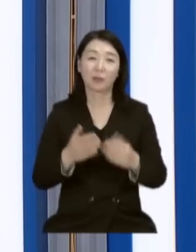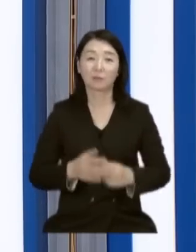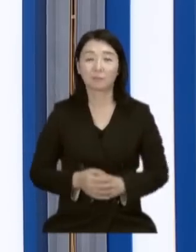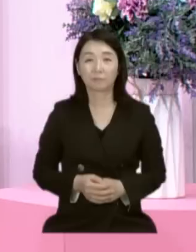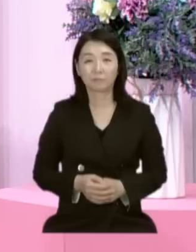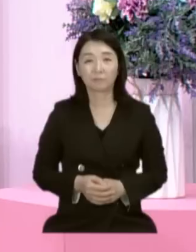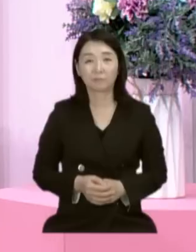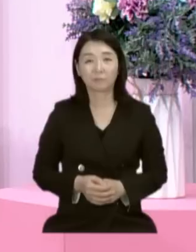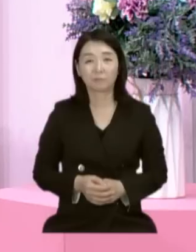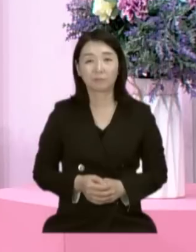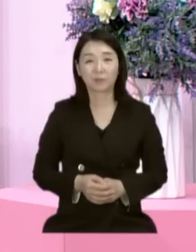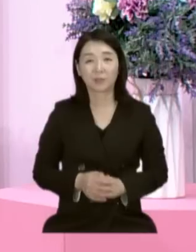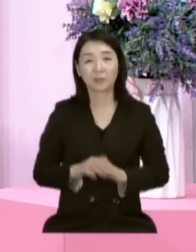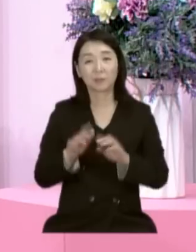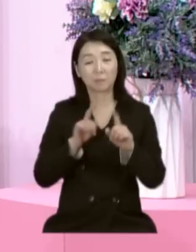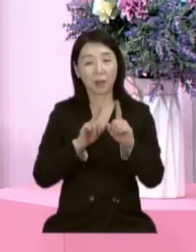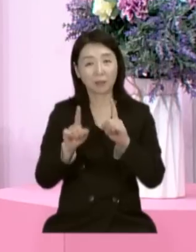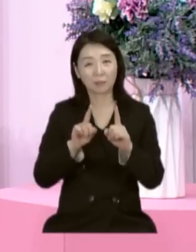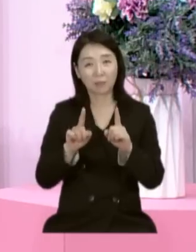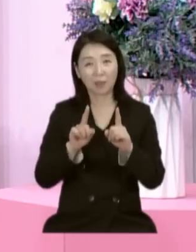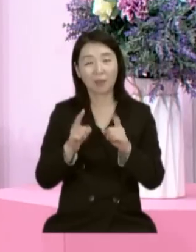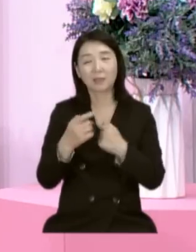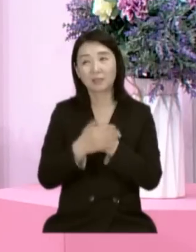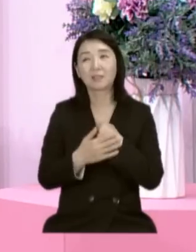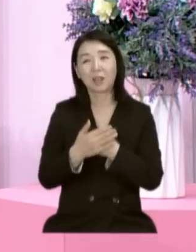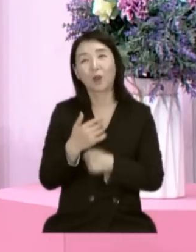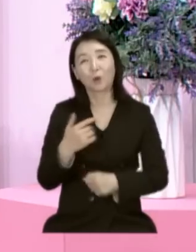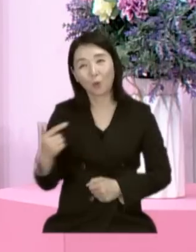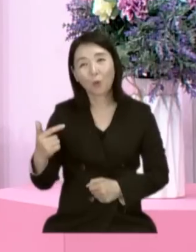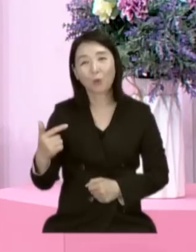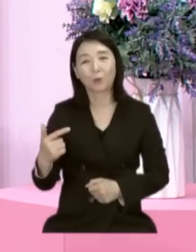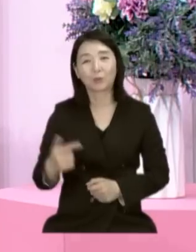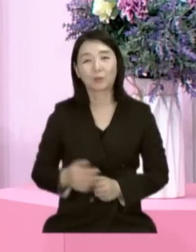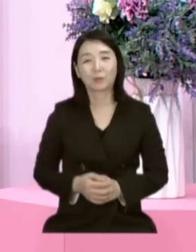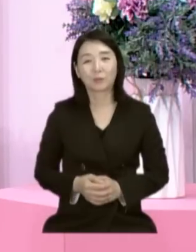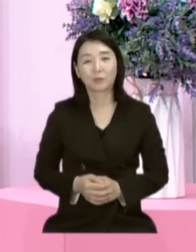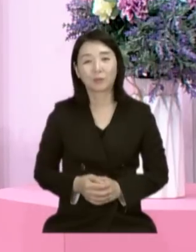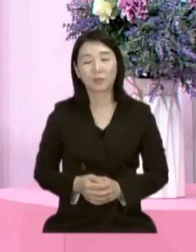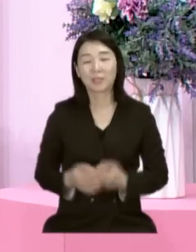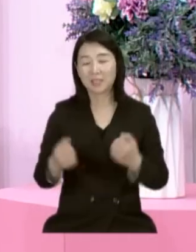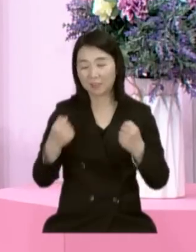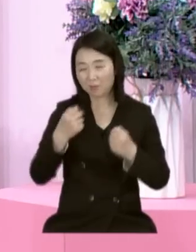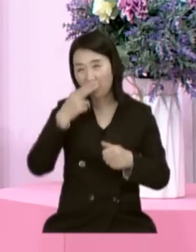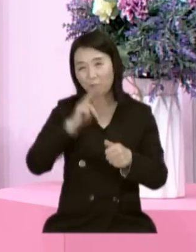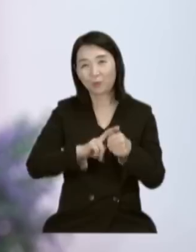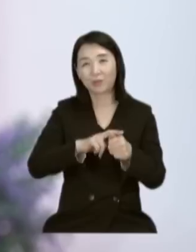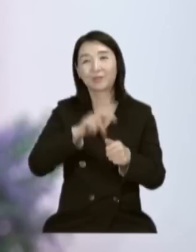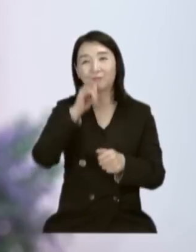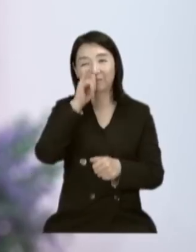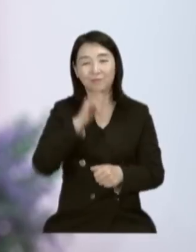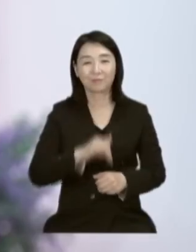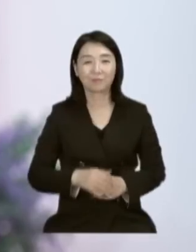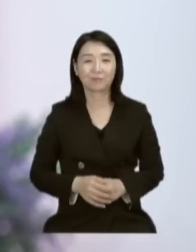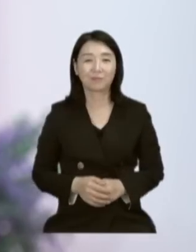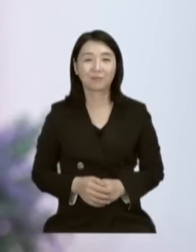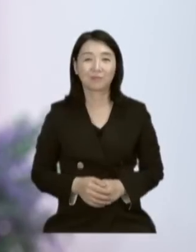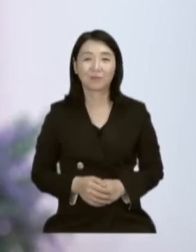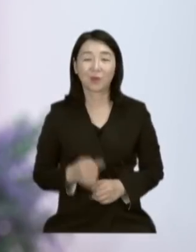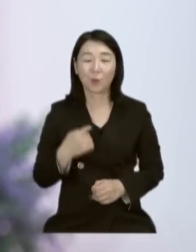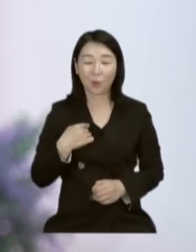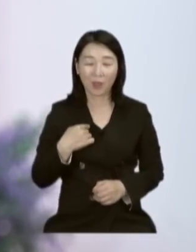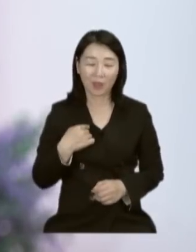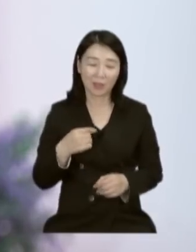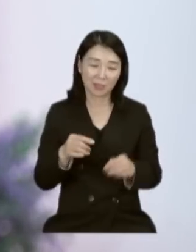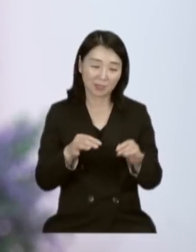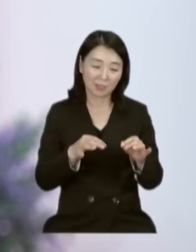그래서 그 말씀에 엄청난 은혜를 받고 힘과 도전을 받았습니다. 네. 사실은 이제 창업을